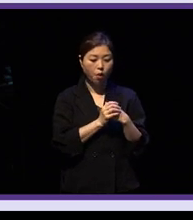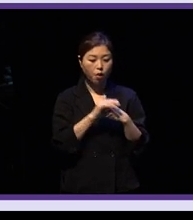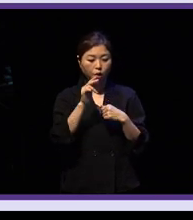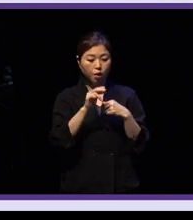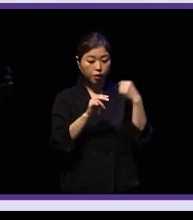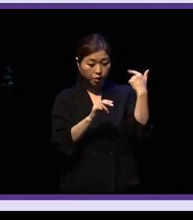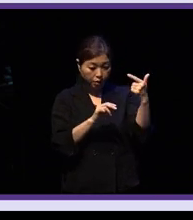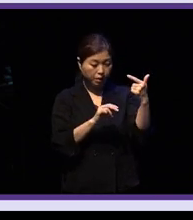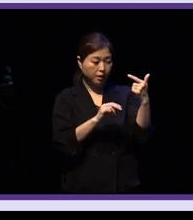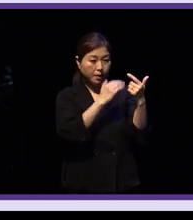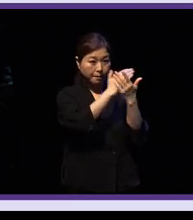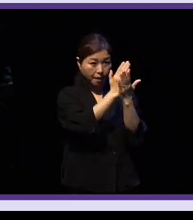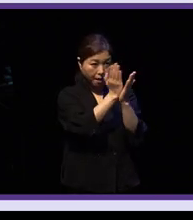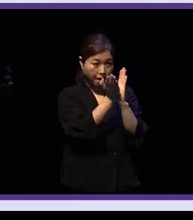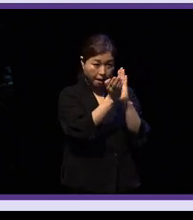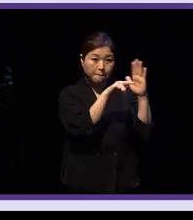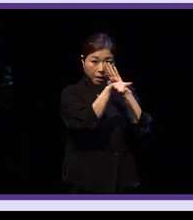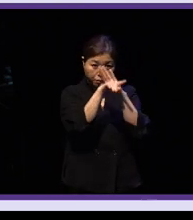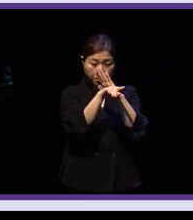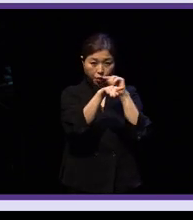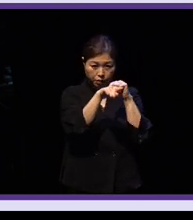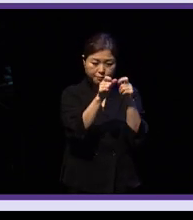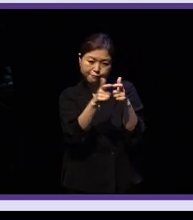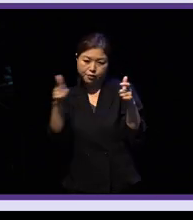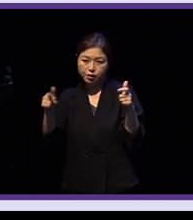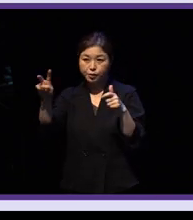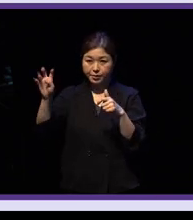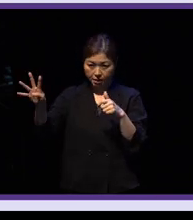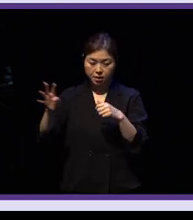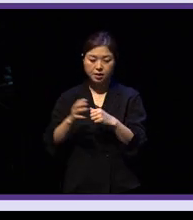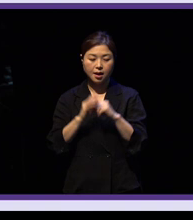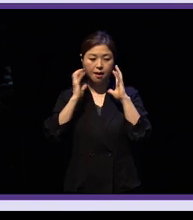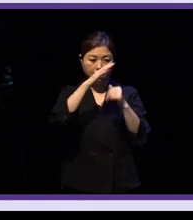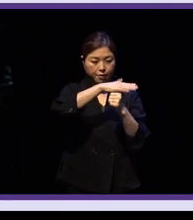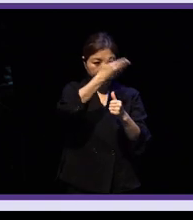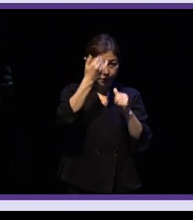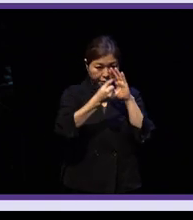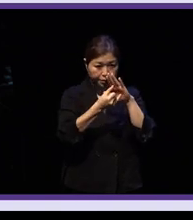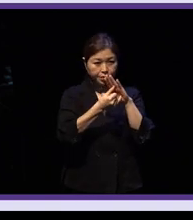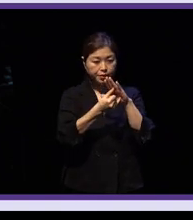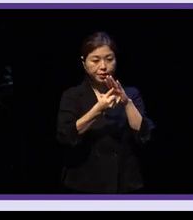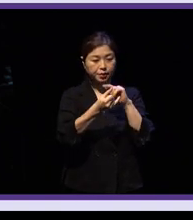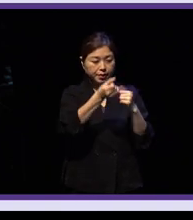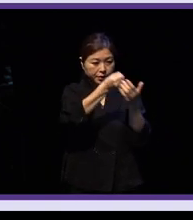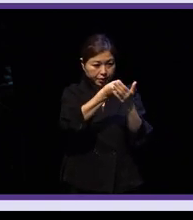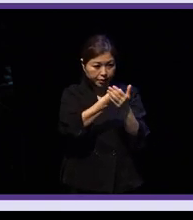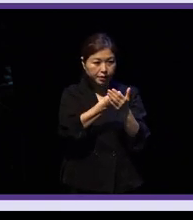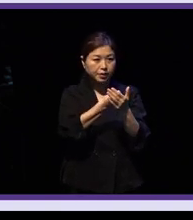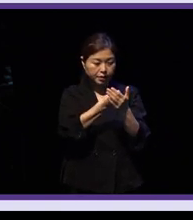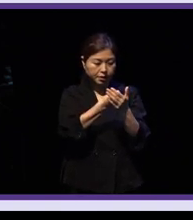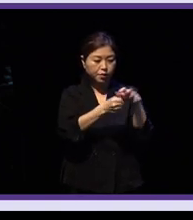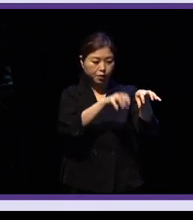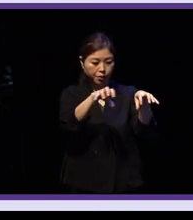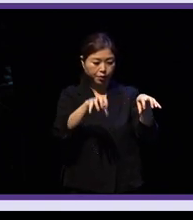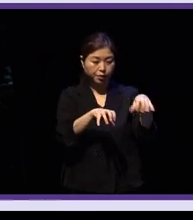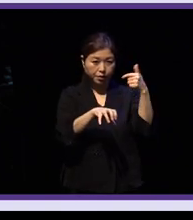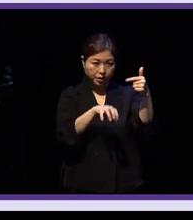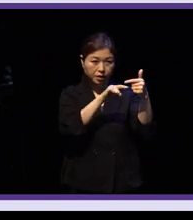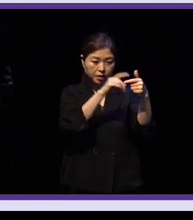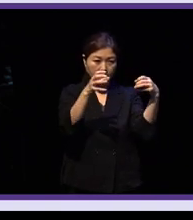세부 유형으로 분류해서 신청을 하시면 되겠습니다 아동 청소년 정해진 6대 유형은 한 개